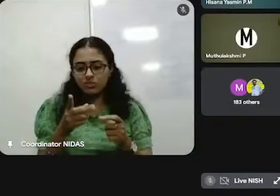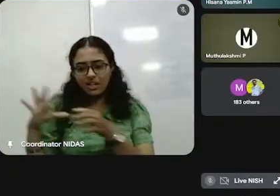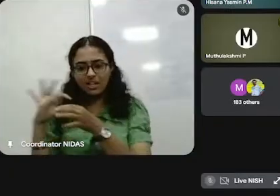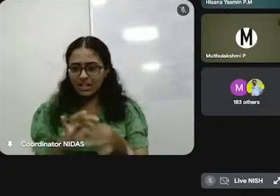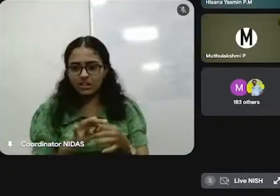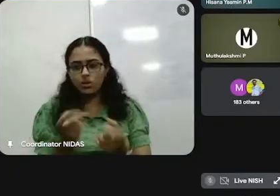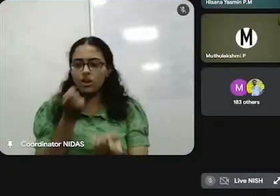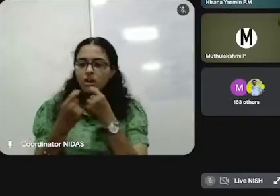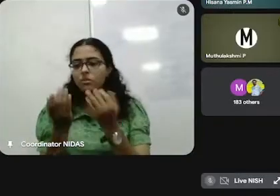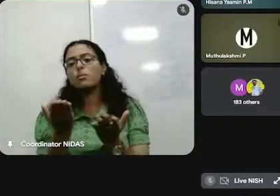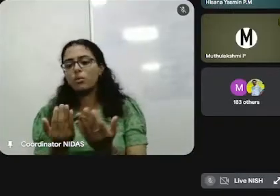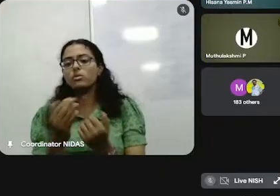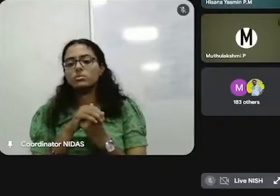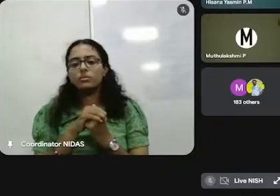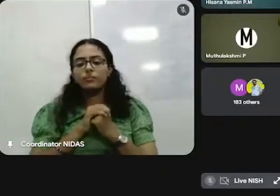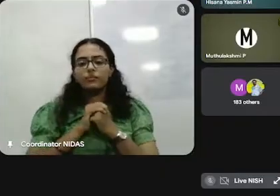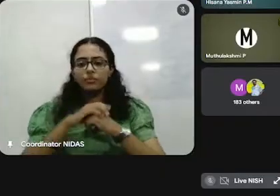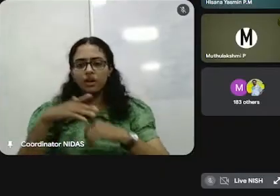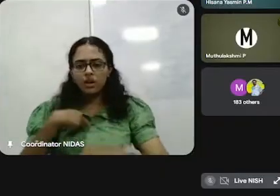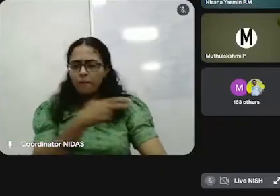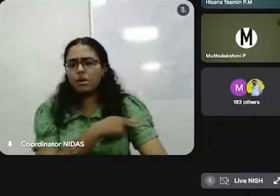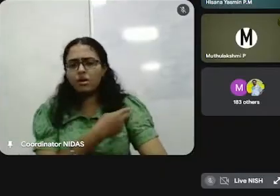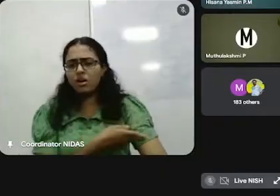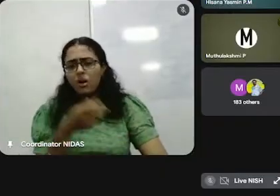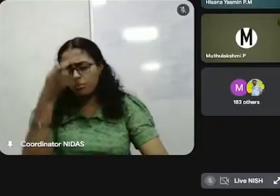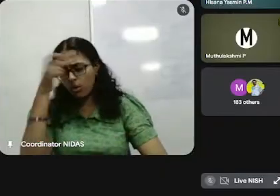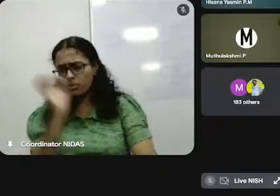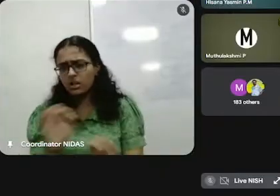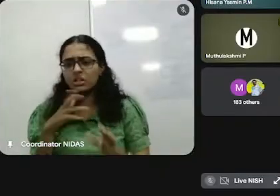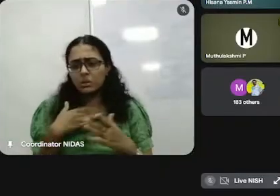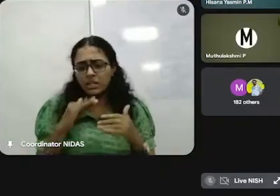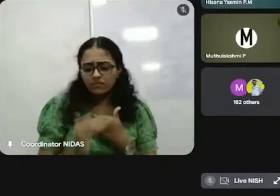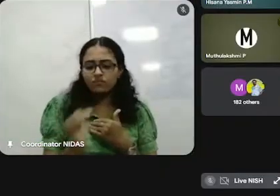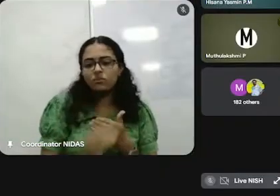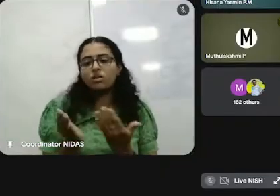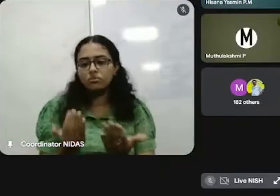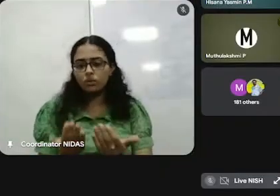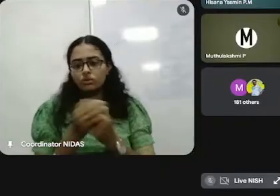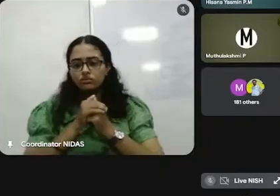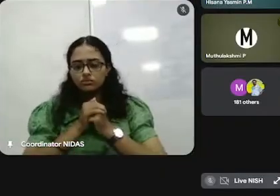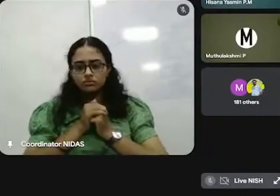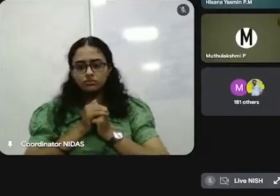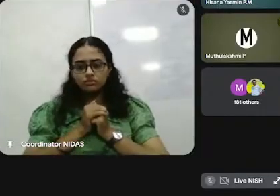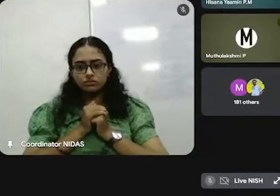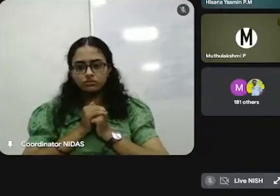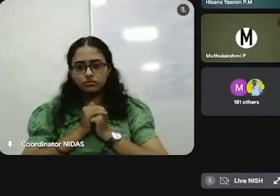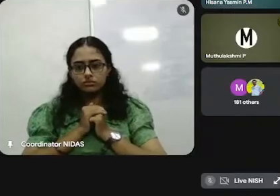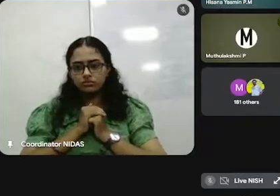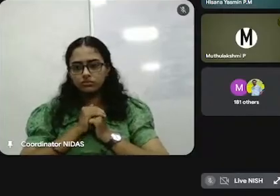ട്രീറ്റ്മെന്റ് എടുക്കണം. അപ്പൊ ഫസ്റ്റ് മെഡിക്കലി ആൾക്ക് കുഴപ്പമൊന്നും ഇല്ലെന്ന് ഉറപ്പാക്കിയാൽ മാത്രമേ നമുക്ക് അതിൽ ഒരു സപ്പോർട്ട് പ്രൊവൈഡ് ചെയ്യാനായിട്ട് പറ്റുള്ളൂ.